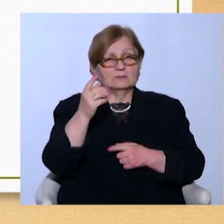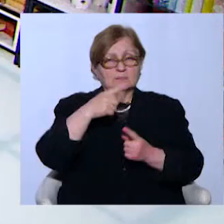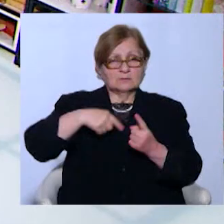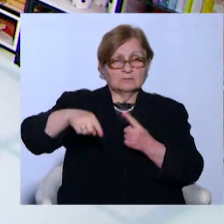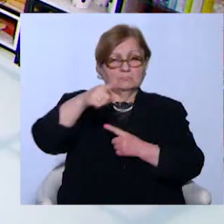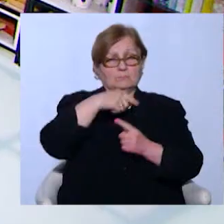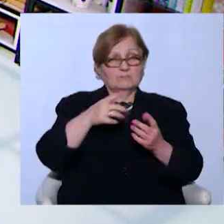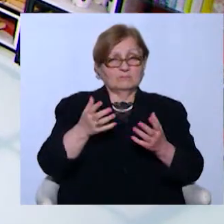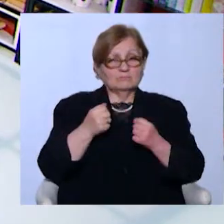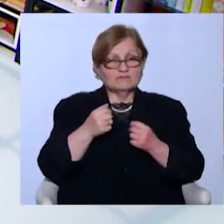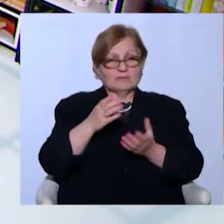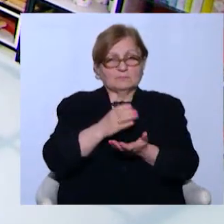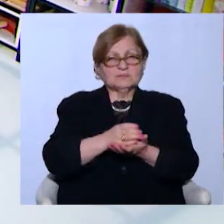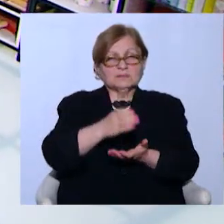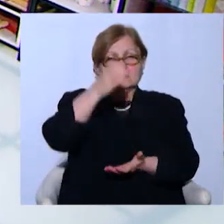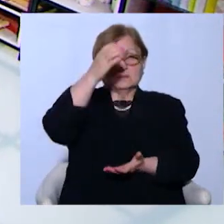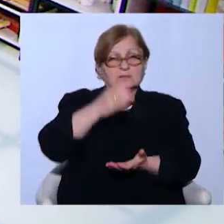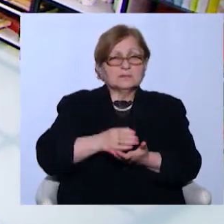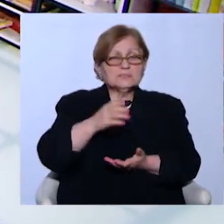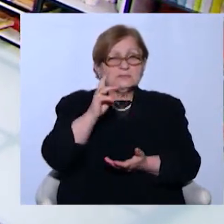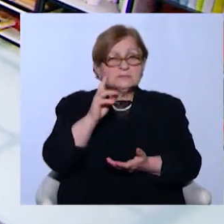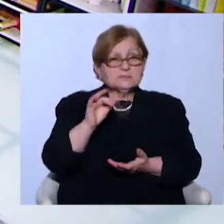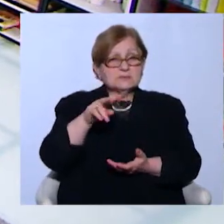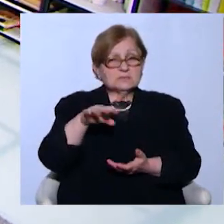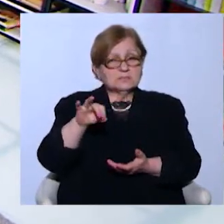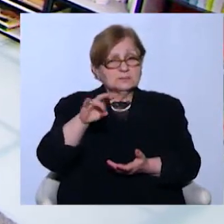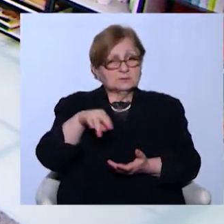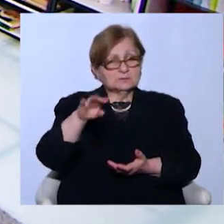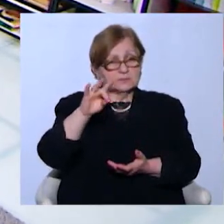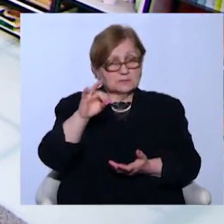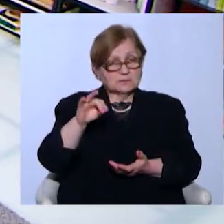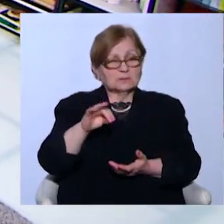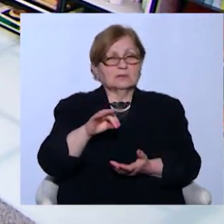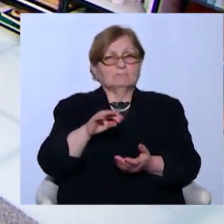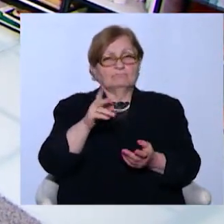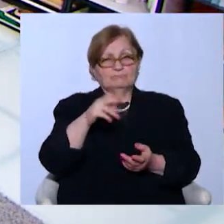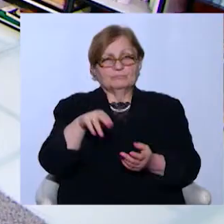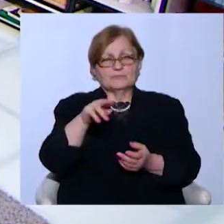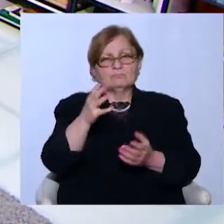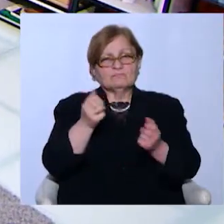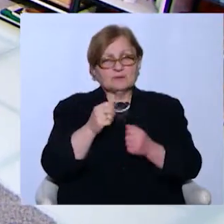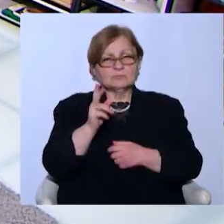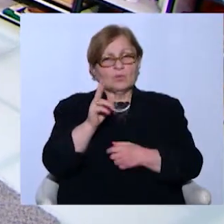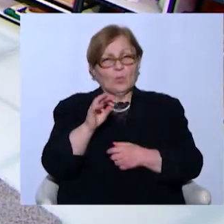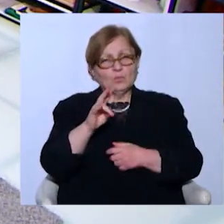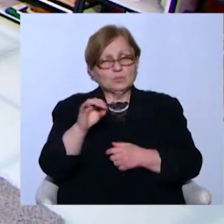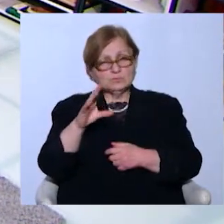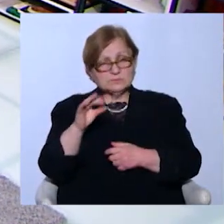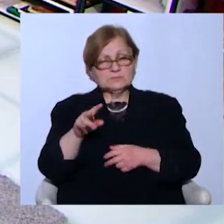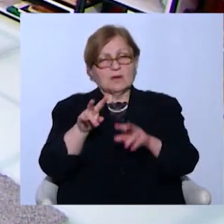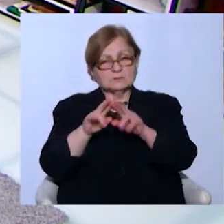ბრუნვით მიიღება ცილინდრი, AB გვერდის ბრუნვით მიიღება კონუსი, ხოლო DC გვერდის ბრუნვით მიიღება აგრეთვე